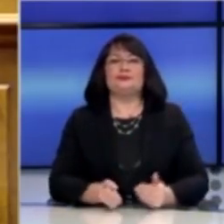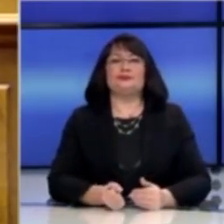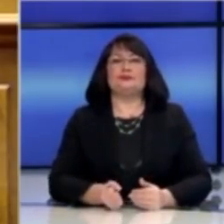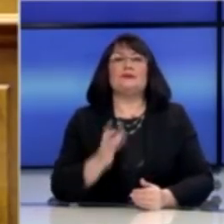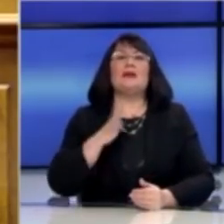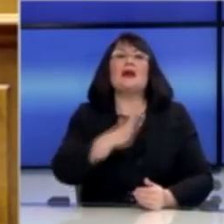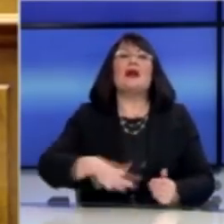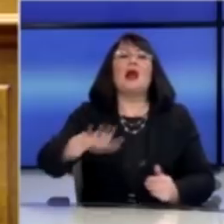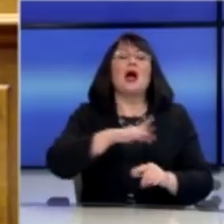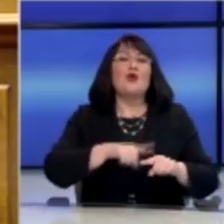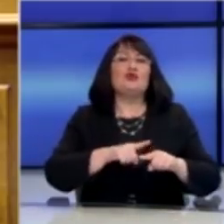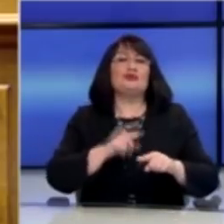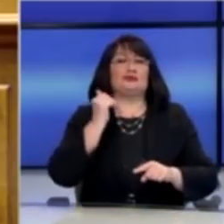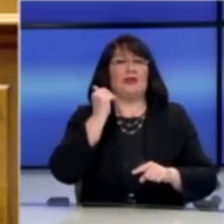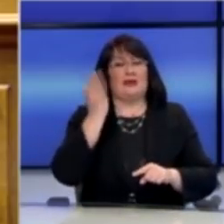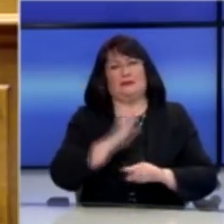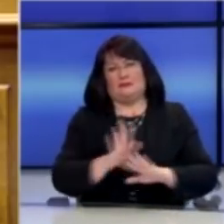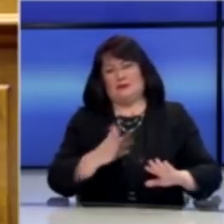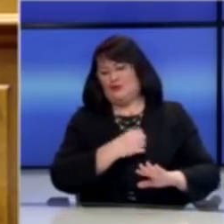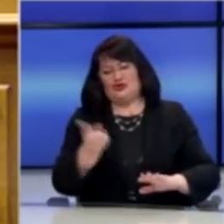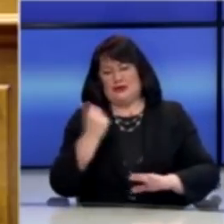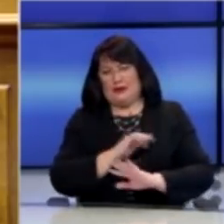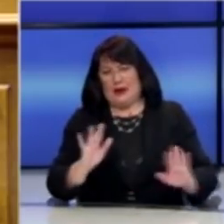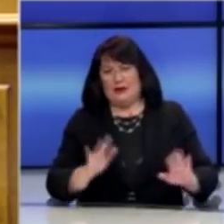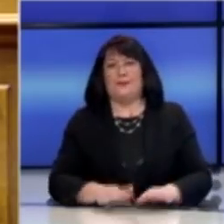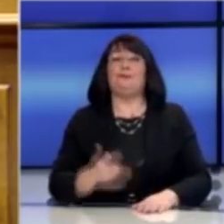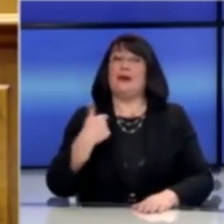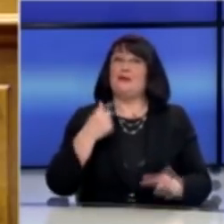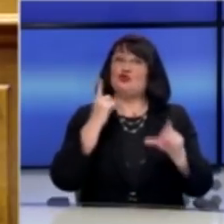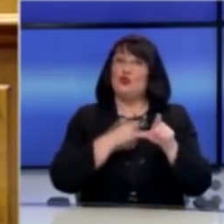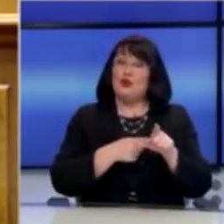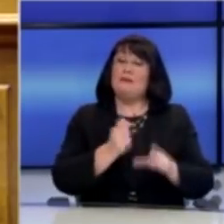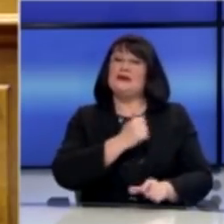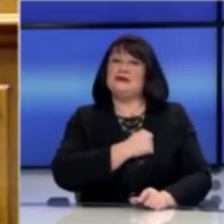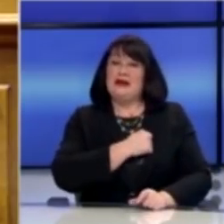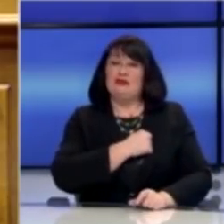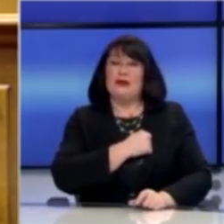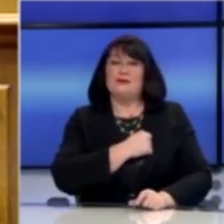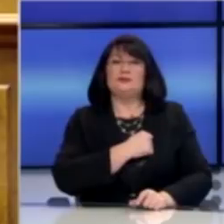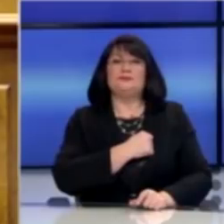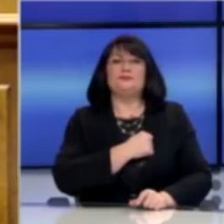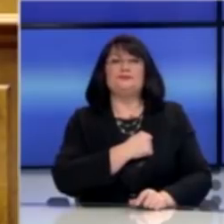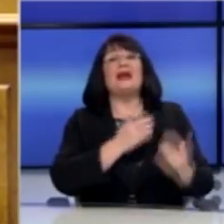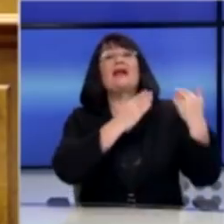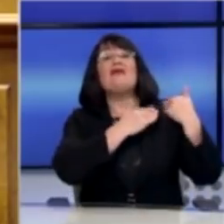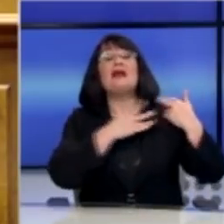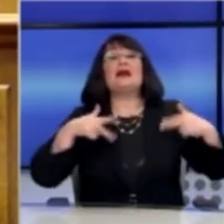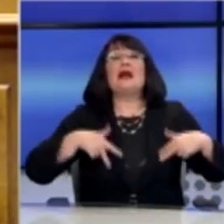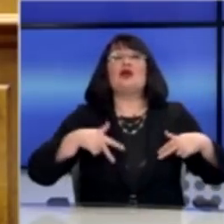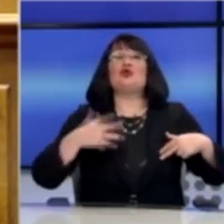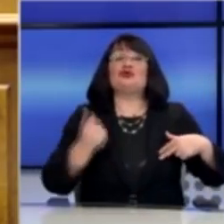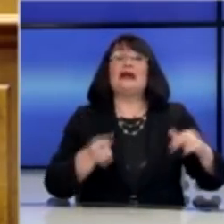ο λαός δεν μπορεί να τους έχει καμιά εμπιστοσύνη. Το ΚΚΕ θεωρεί ότι με ευθύνη του